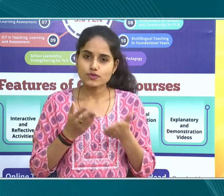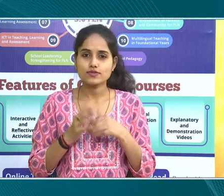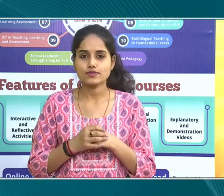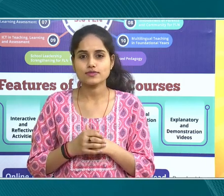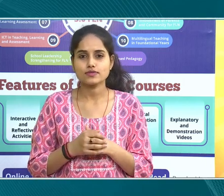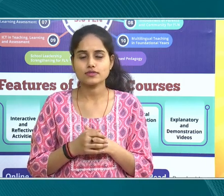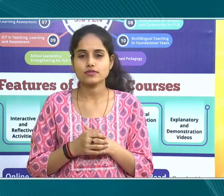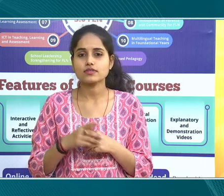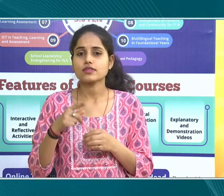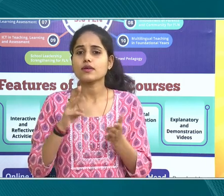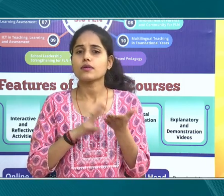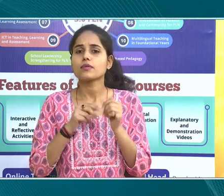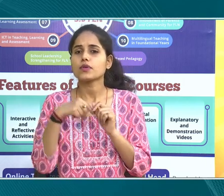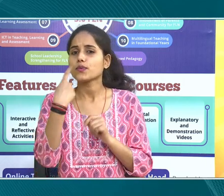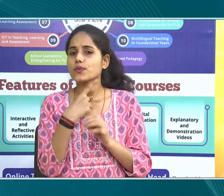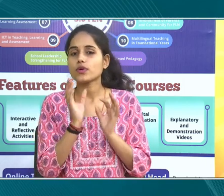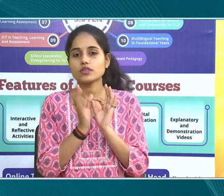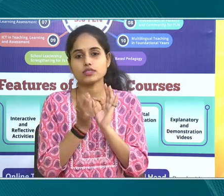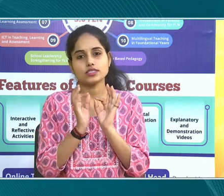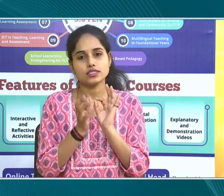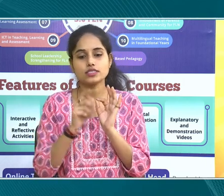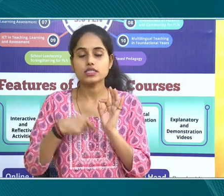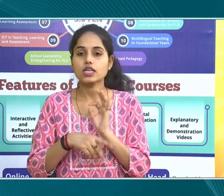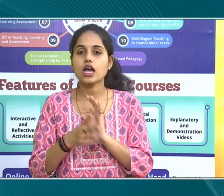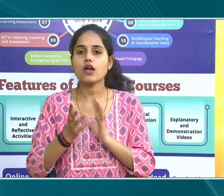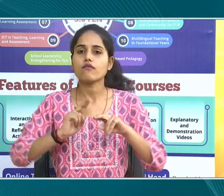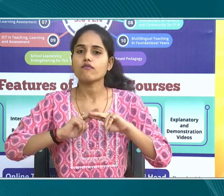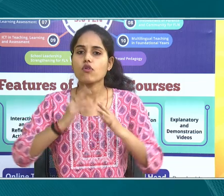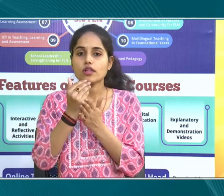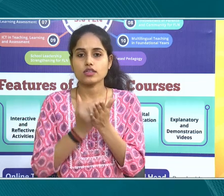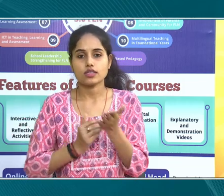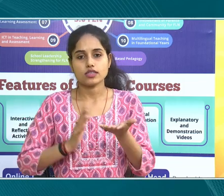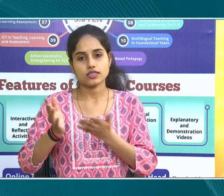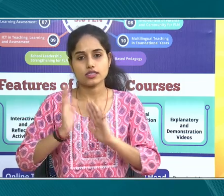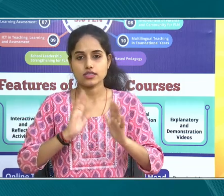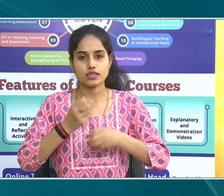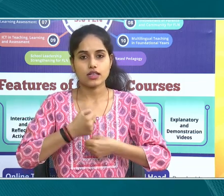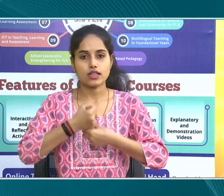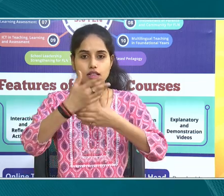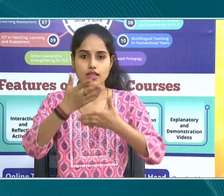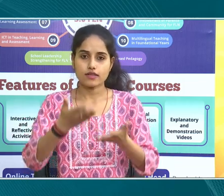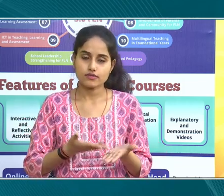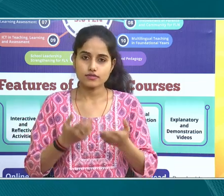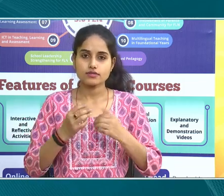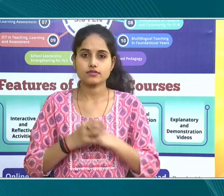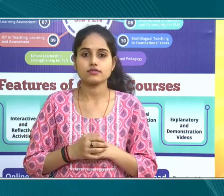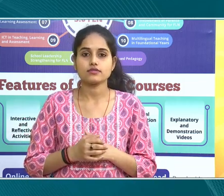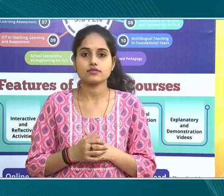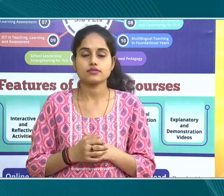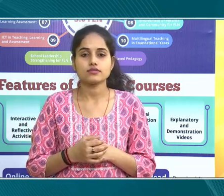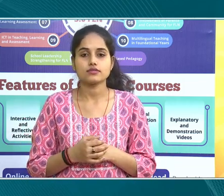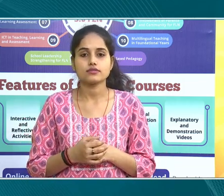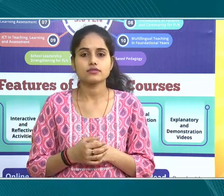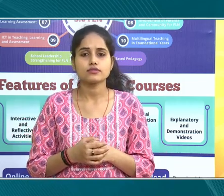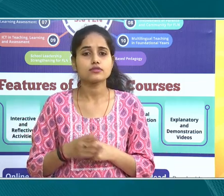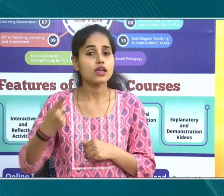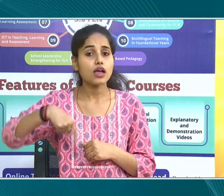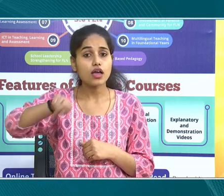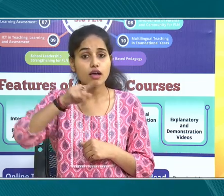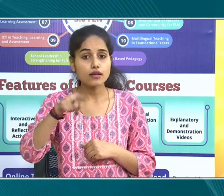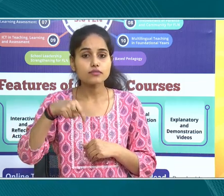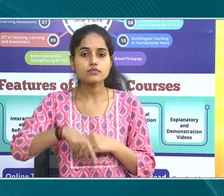मधु इंटरप्रेटर है और हम आज जो भी पढ़ाई करेंगे जो भी चर्चा करेंगे उससे ये साइन लैंग्वेज में इंटरफीड करेंगे अब आपका जो